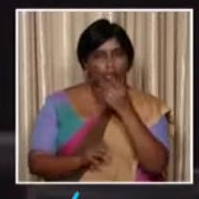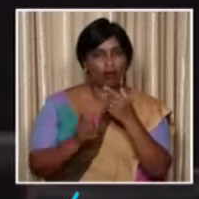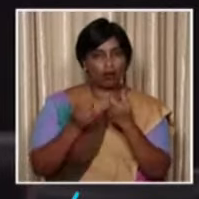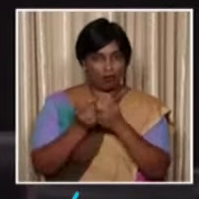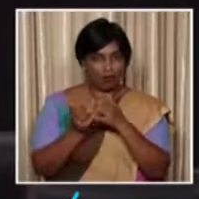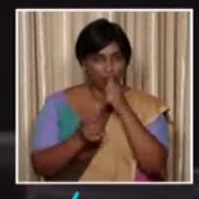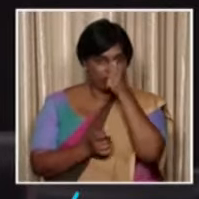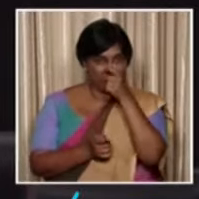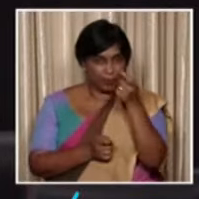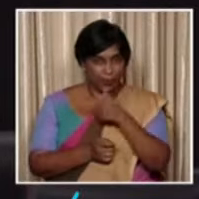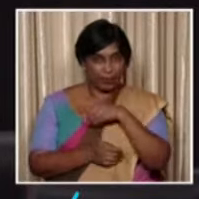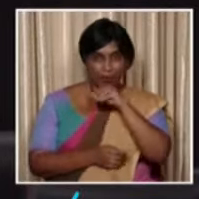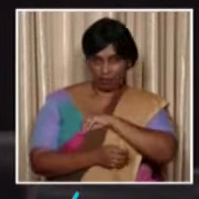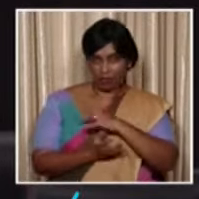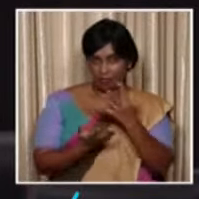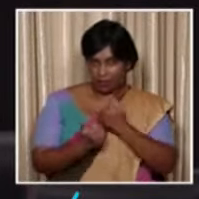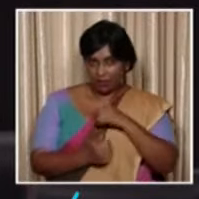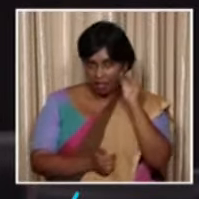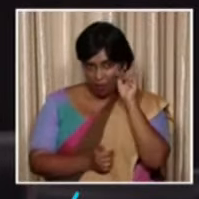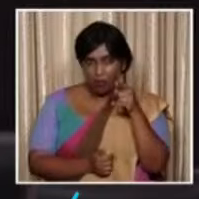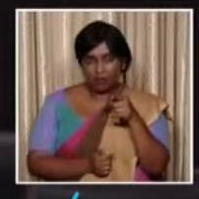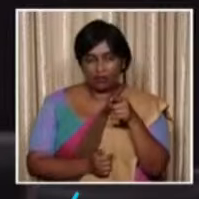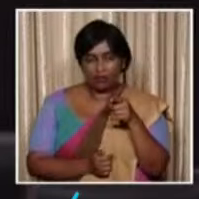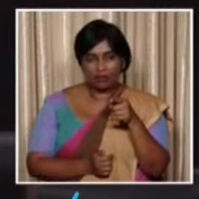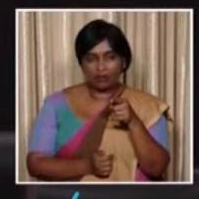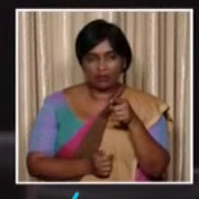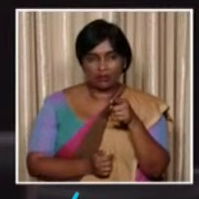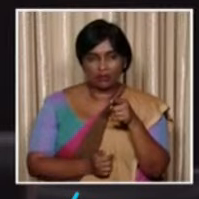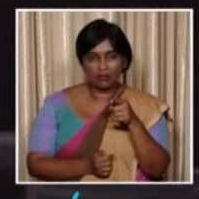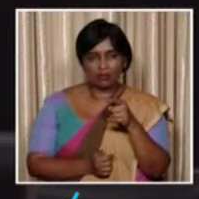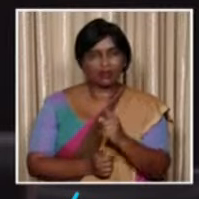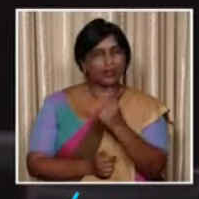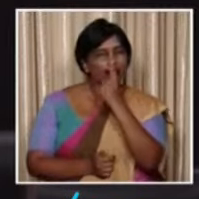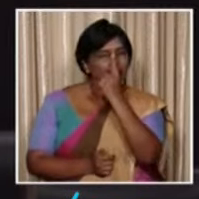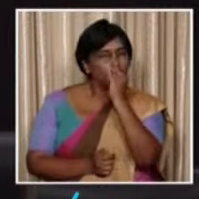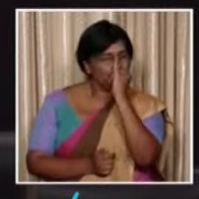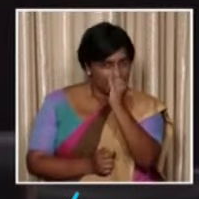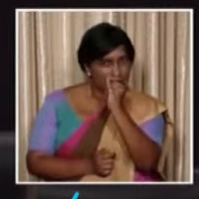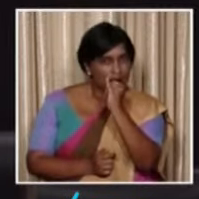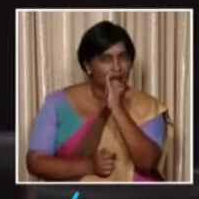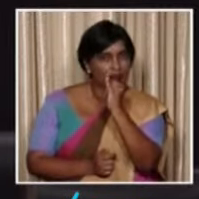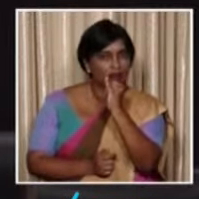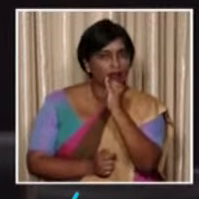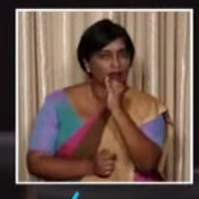පිට පොකට් ගැහුවා ගසා කෑවා කියලා එක චෝදනාවක්